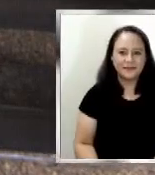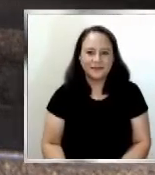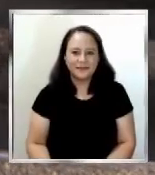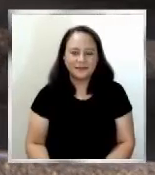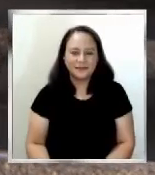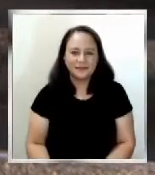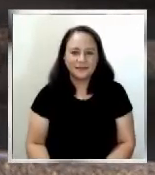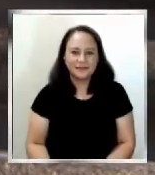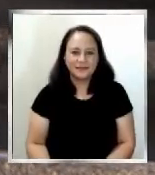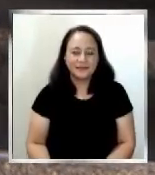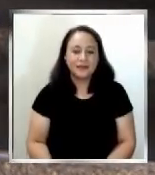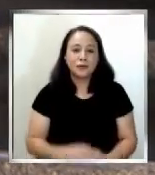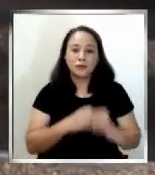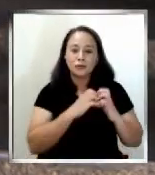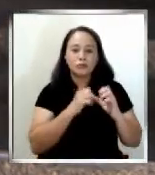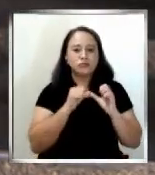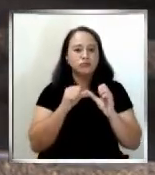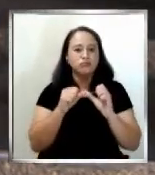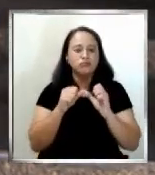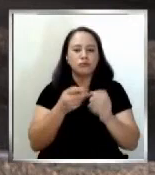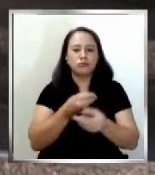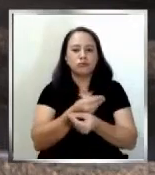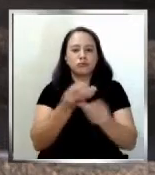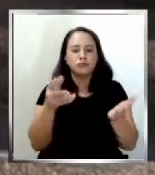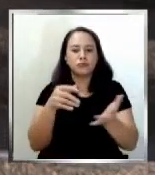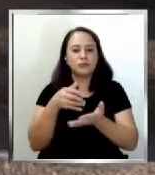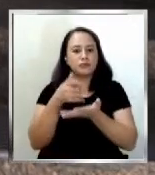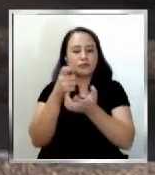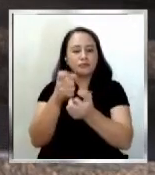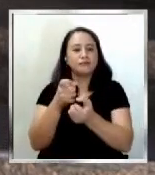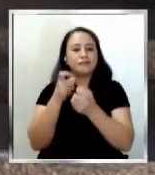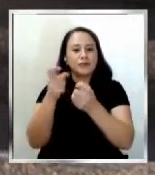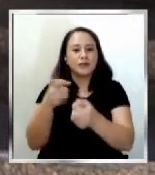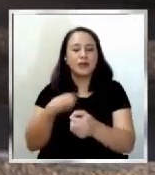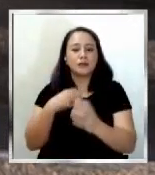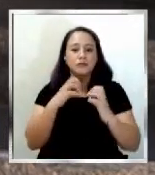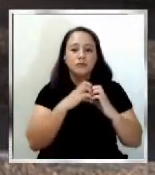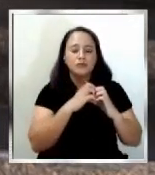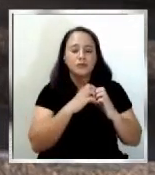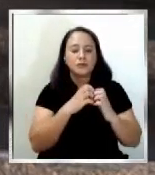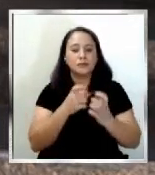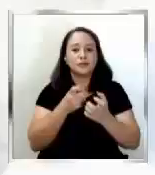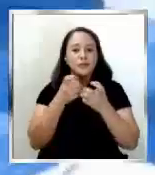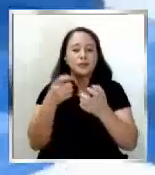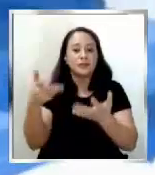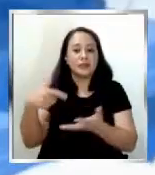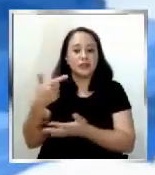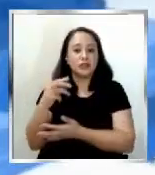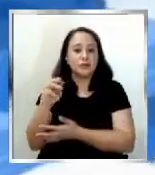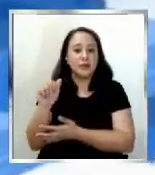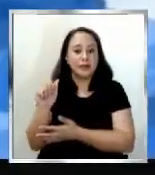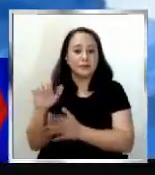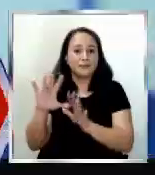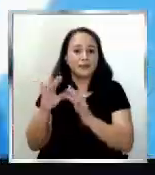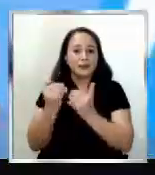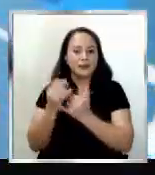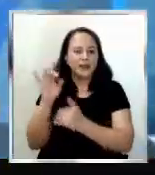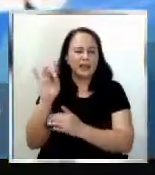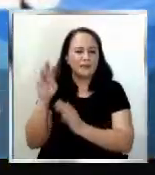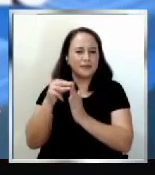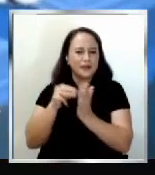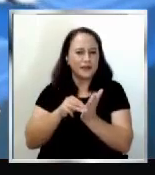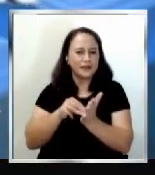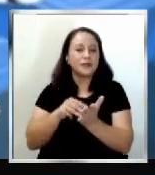Mga kapuso, tuloy-tuloy ang pamimigay ng papremyo sa Kapuso Bigay Premyo Panalo dito sa GMA Network. Over 8 million pesos worth